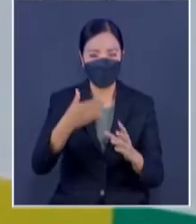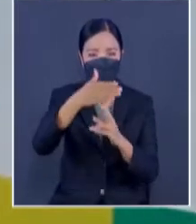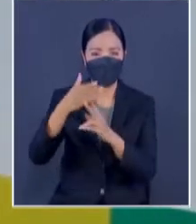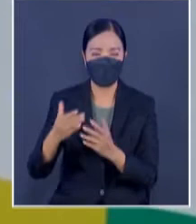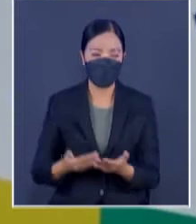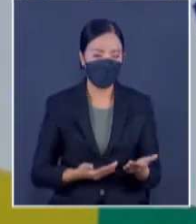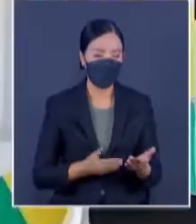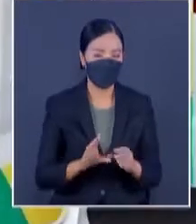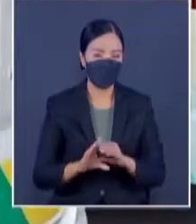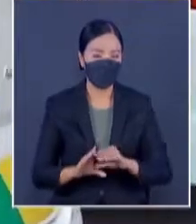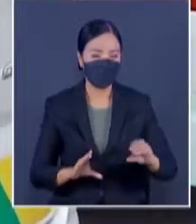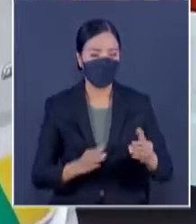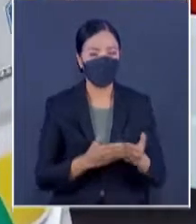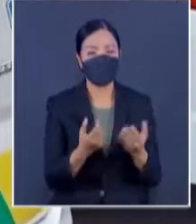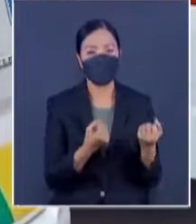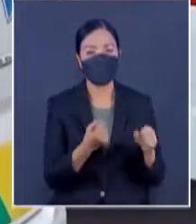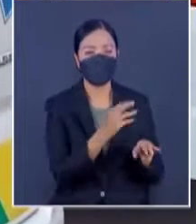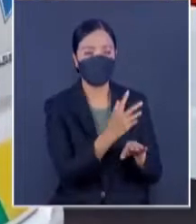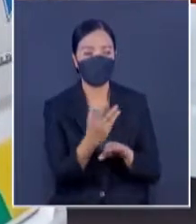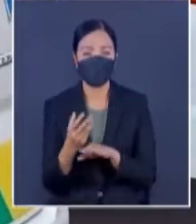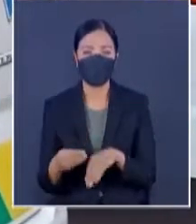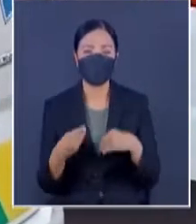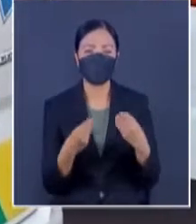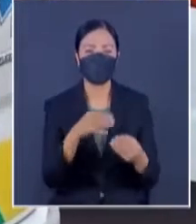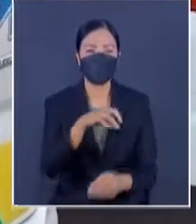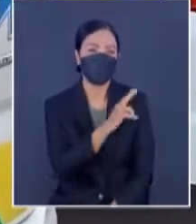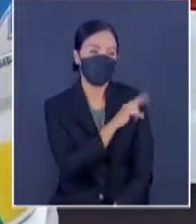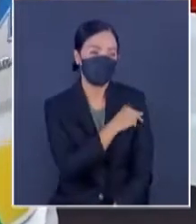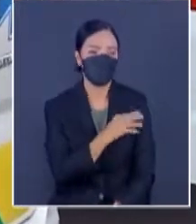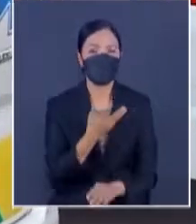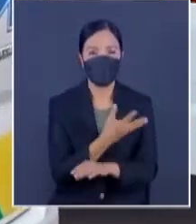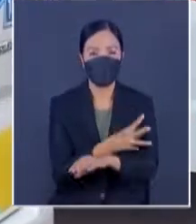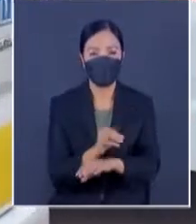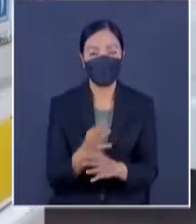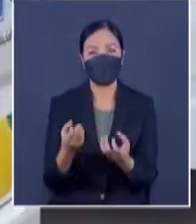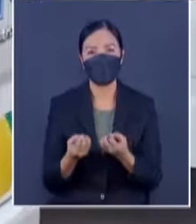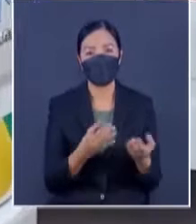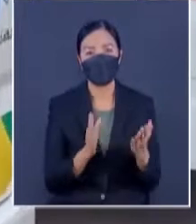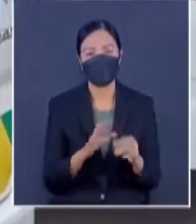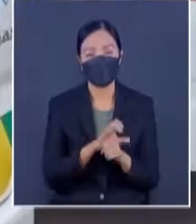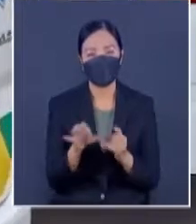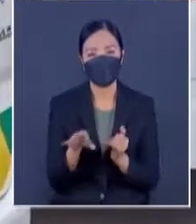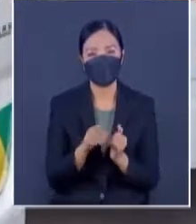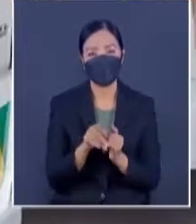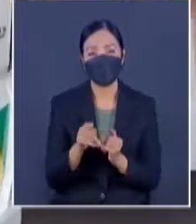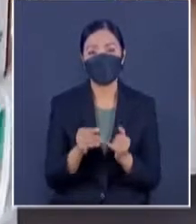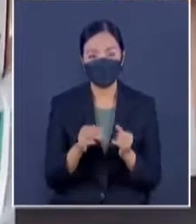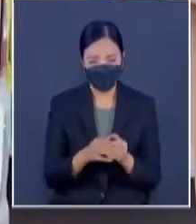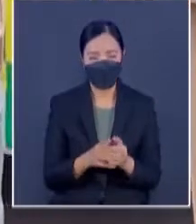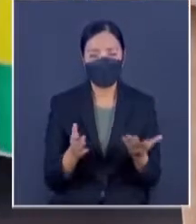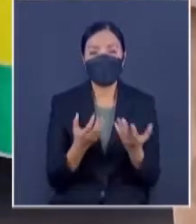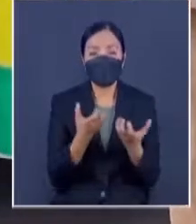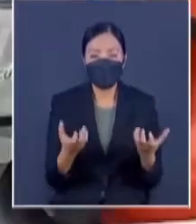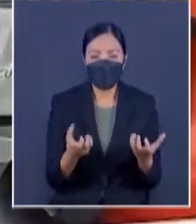พยาบาลในจังหวัดมหาสารคามเพื่อใช้รับส่งผู้ป่วยวิกฤตและผู้ป่วยฉุกเฉินภายในรถก็ได้ตกแต่งติดตั้งอุปกรณ์กู้